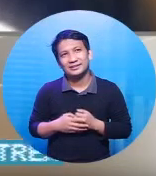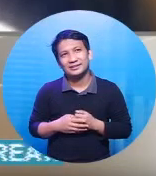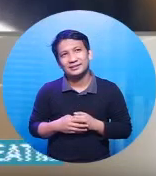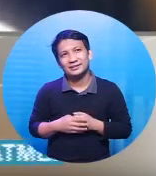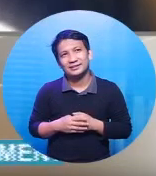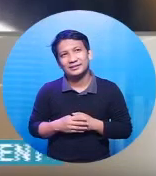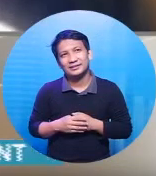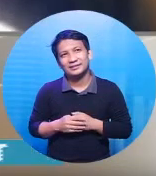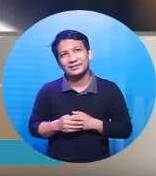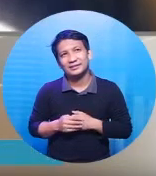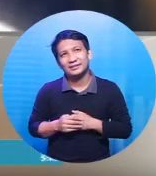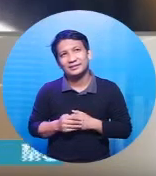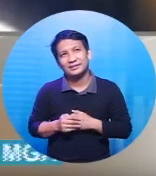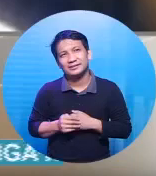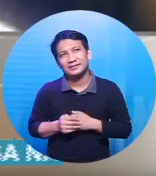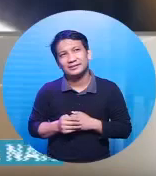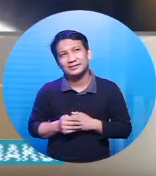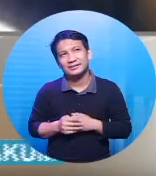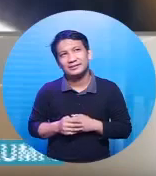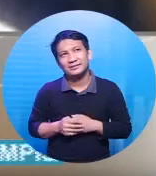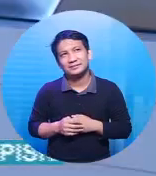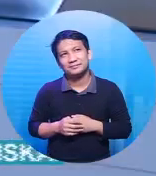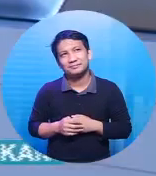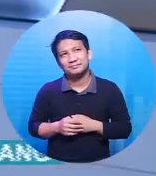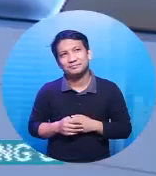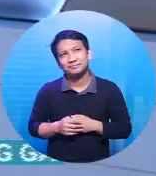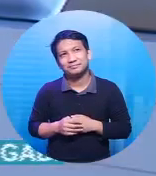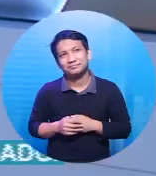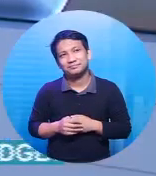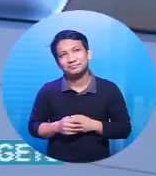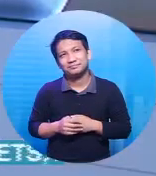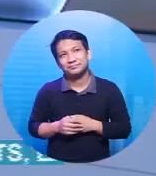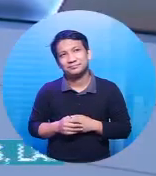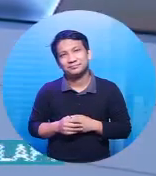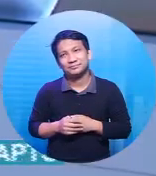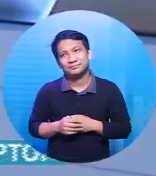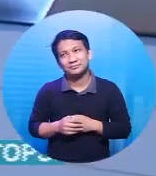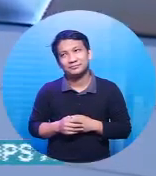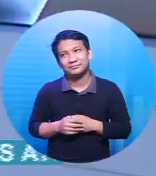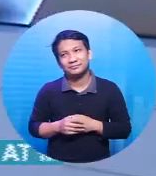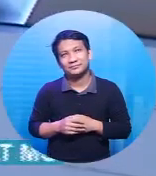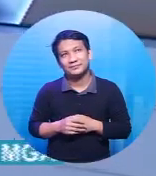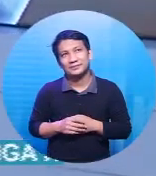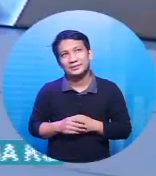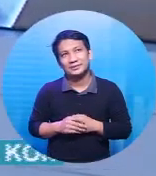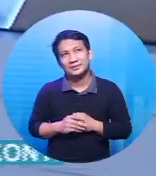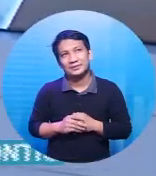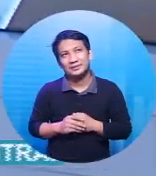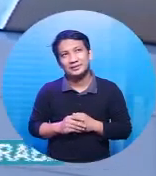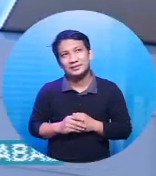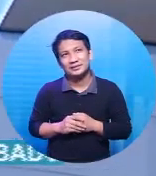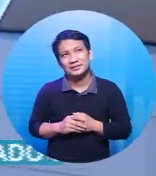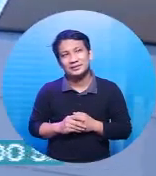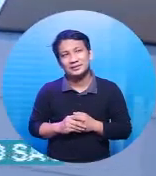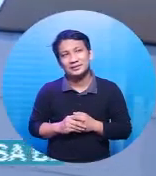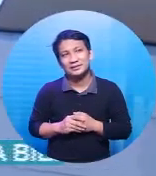Okay, sige. Direk. Change na po yung... Ano?